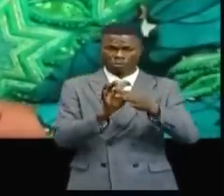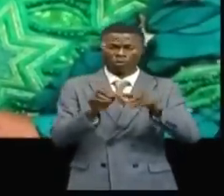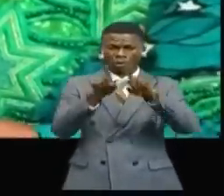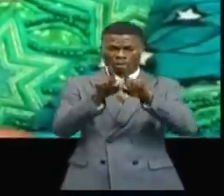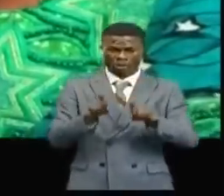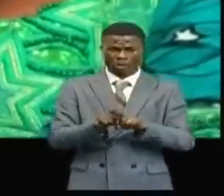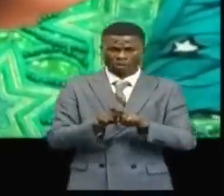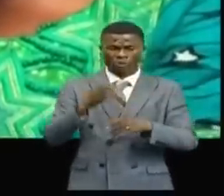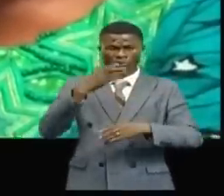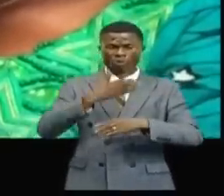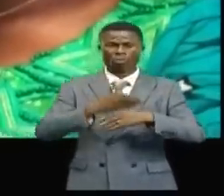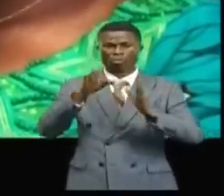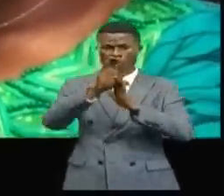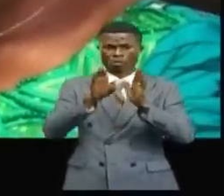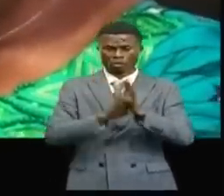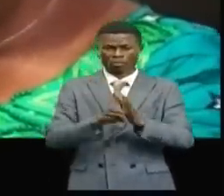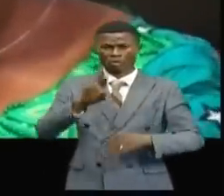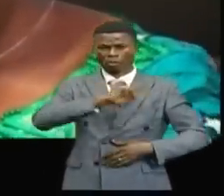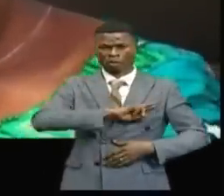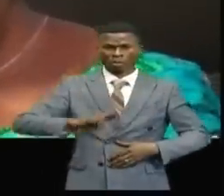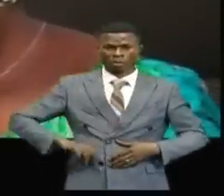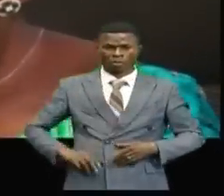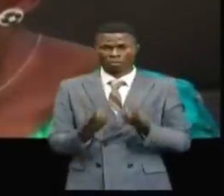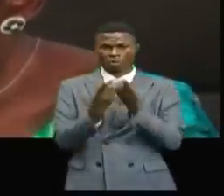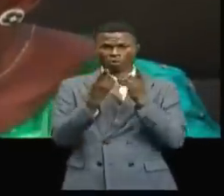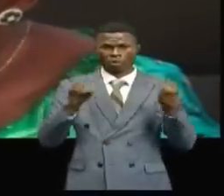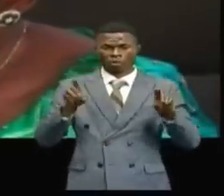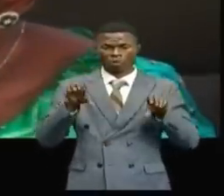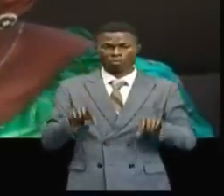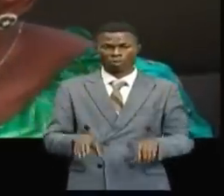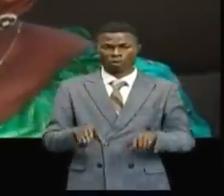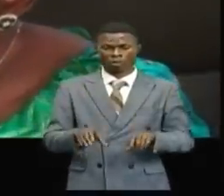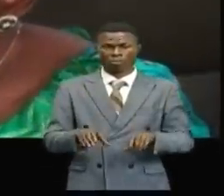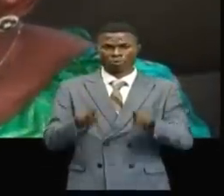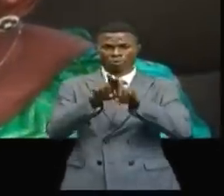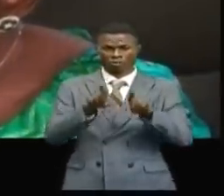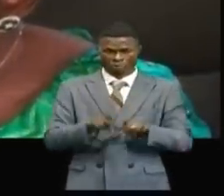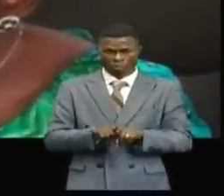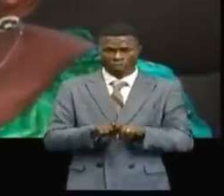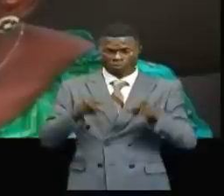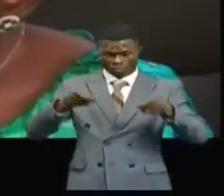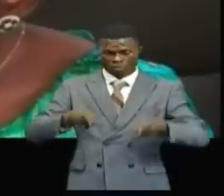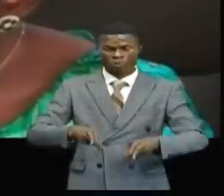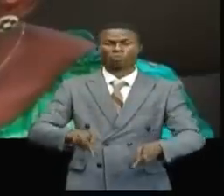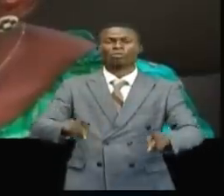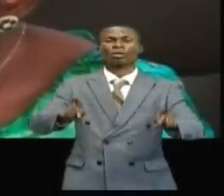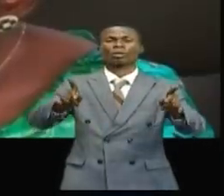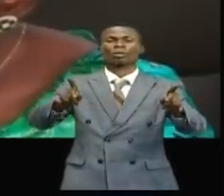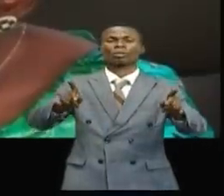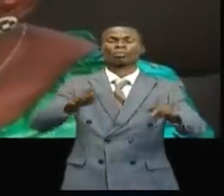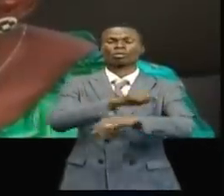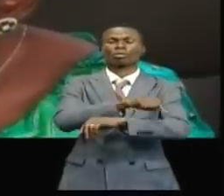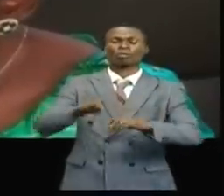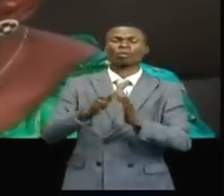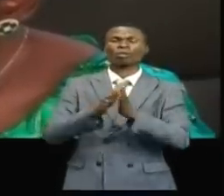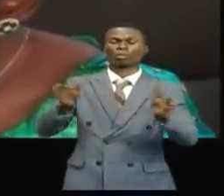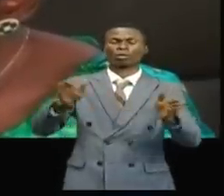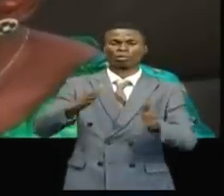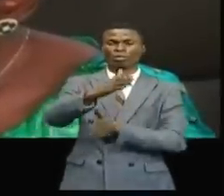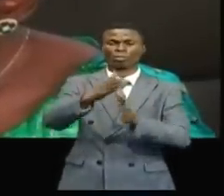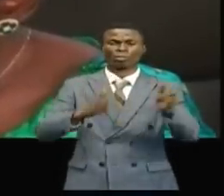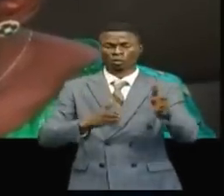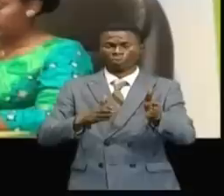que la constitution de la République démocratique du Congo. Aussi devra-t-il permettre à la Direction générale des